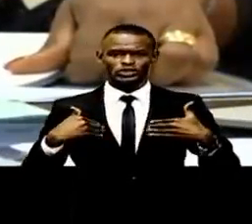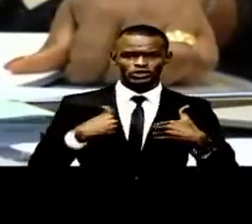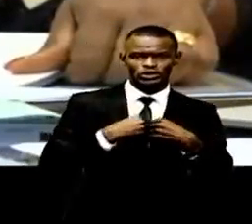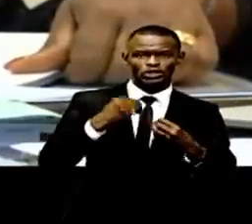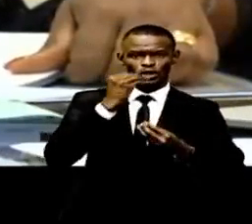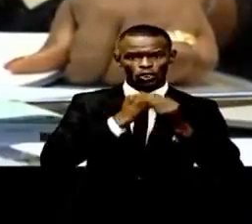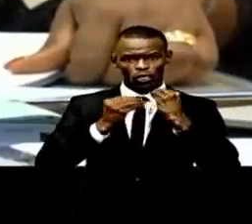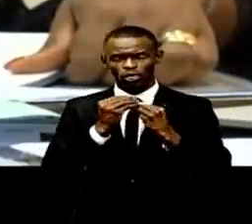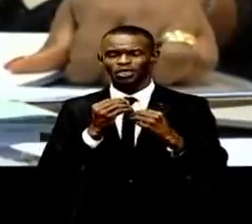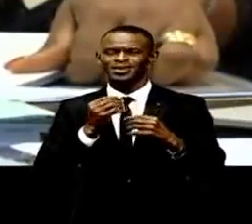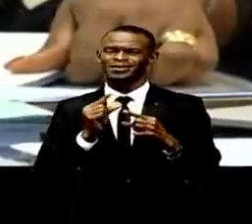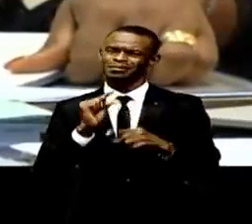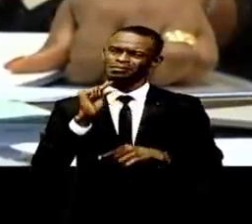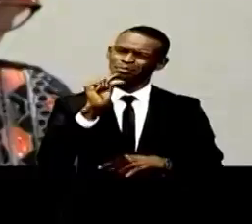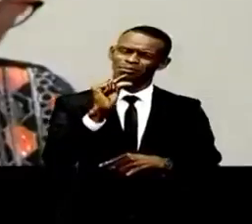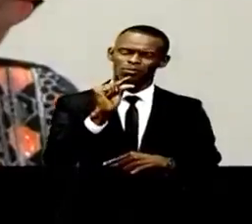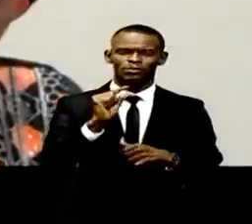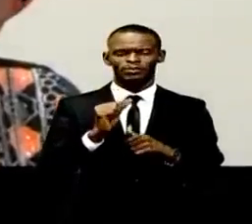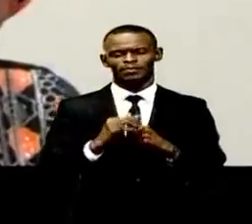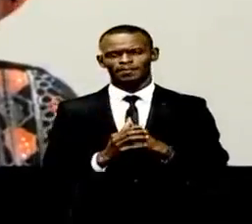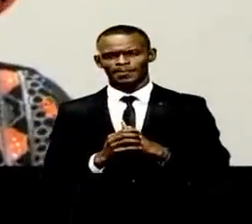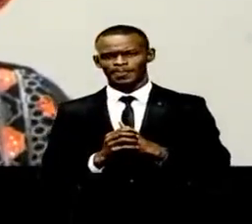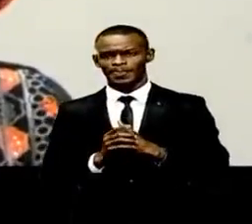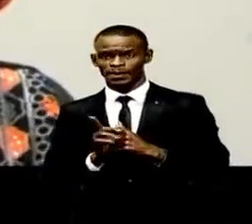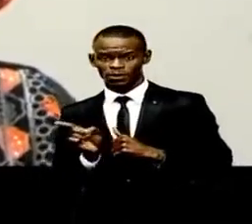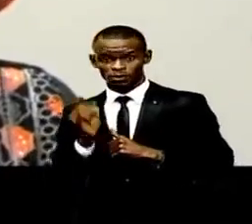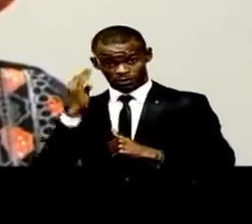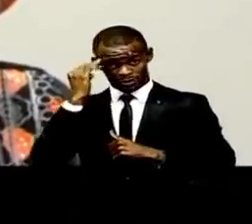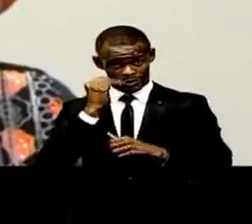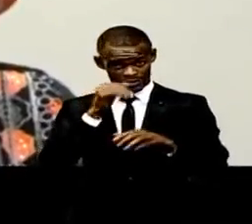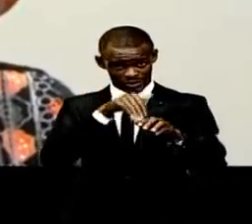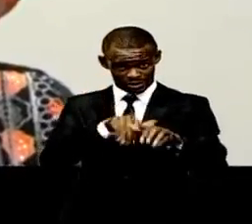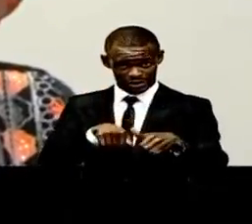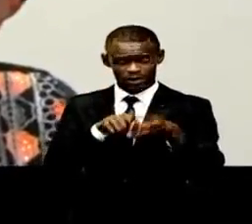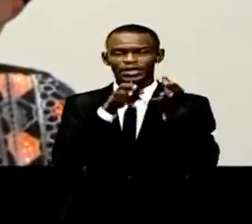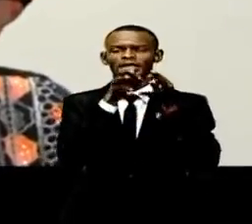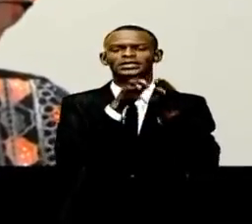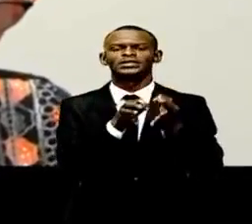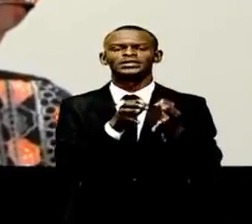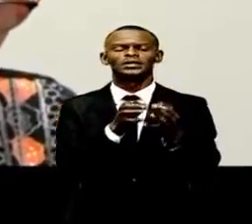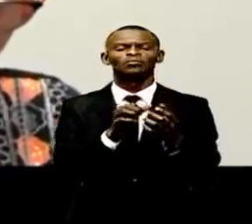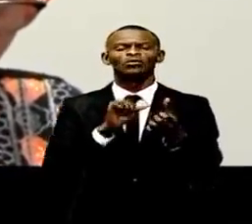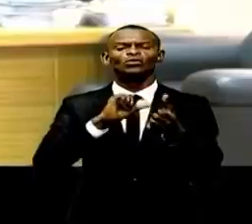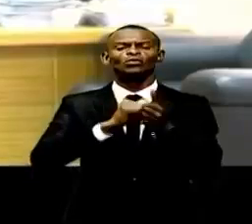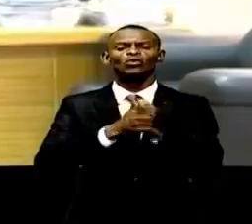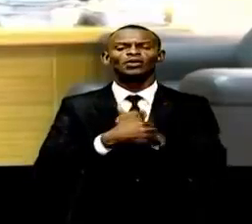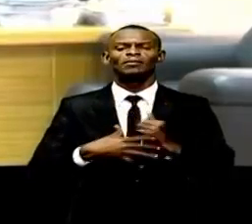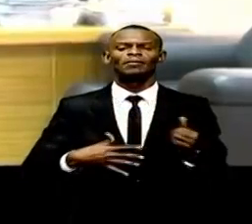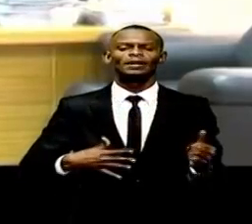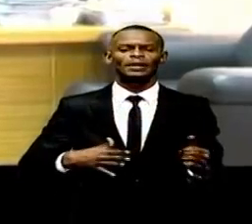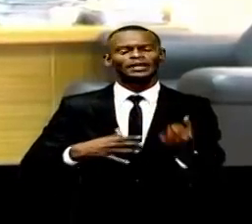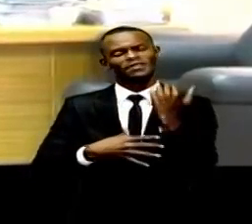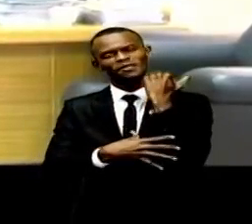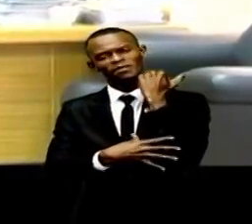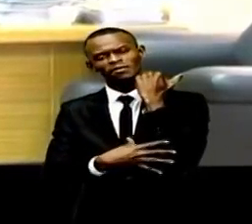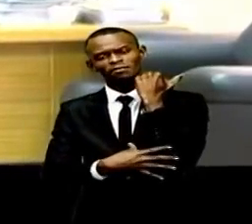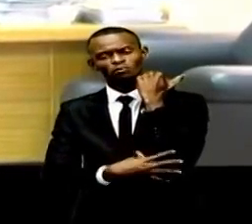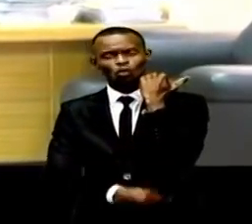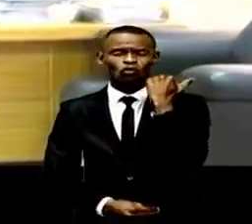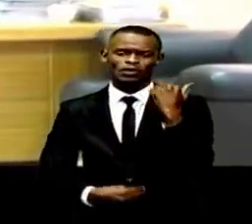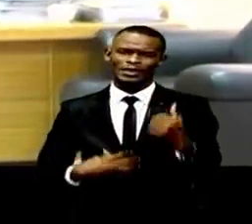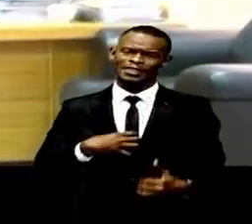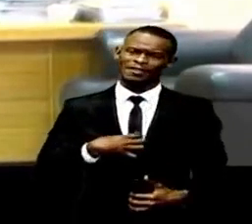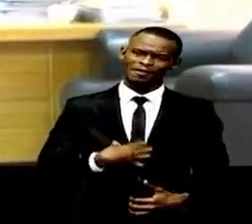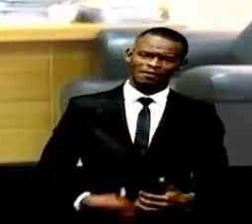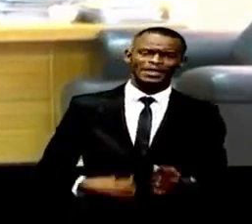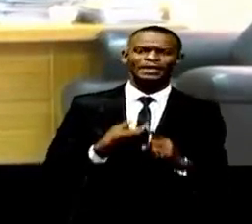Parlant des facteurs aggravant l'insécurité alimentaire, le ministre de l'Agriculture a évoqué entre autres la dépendance des ménages